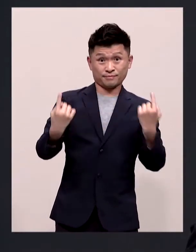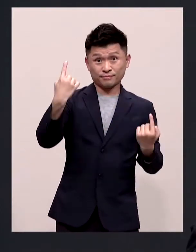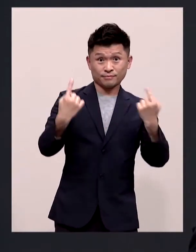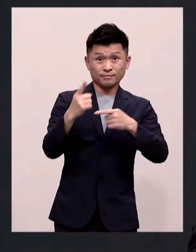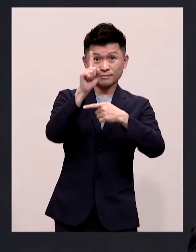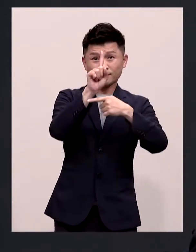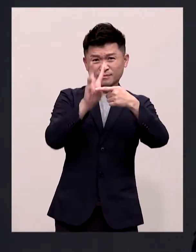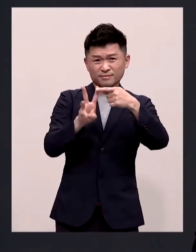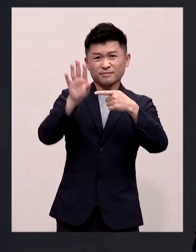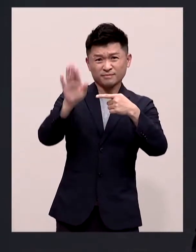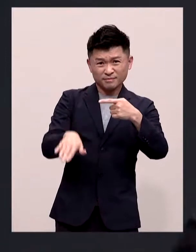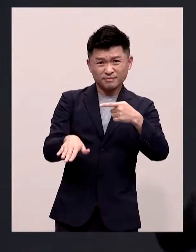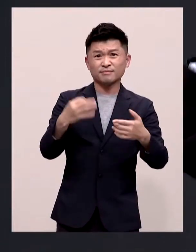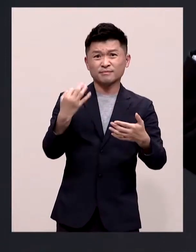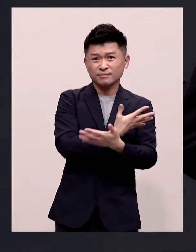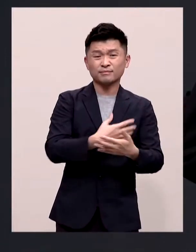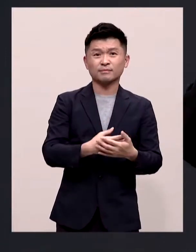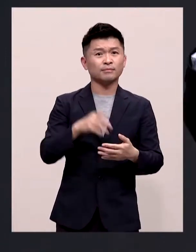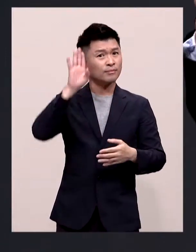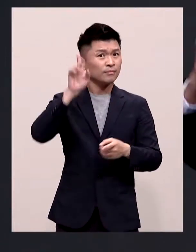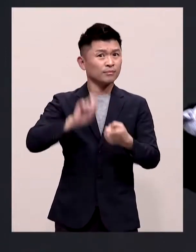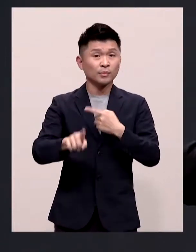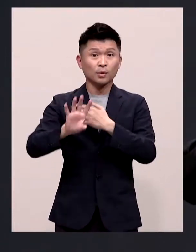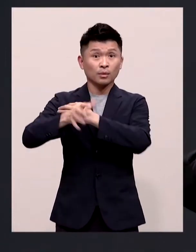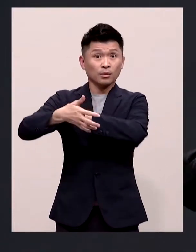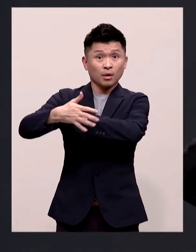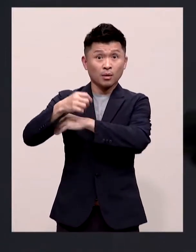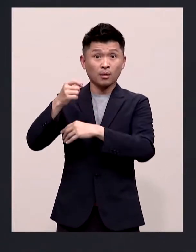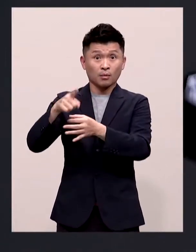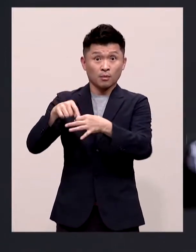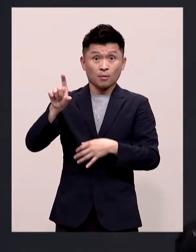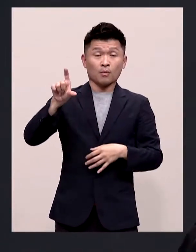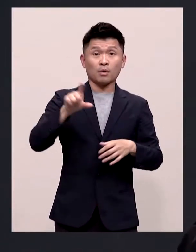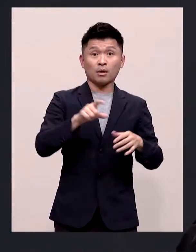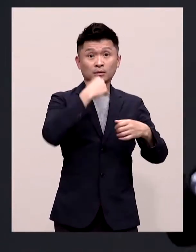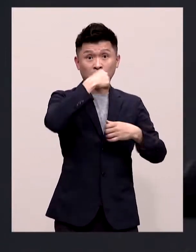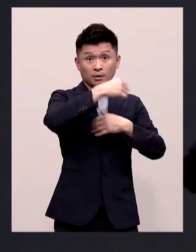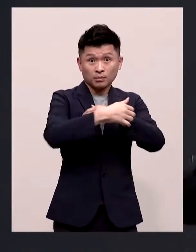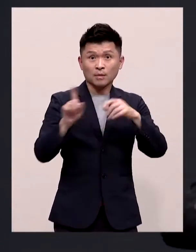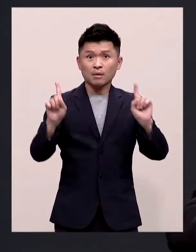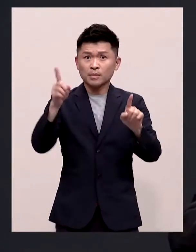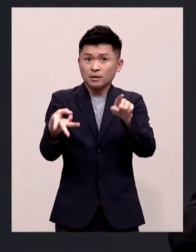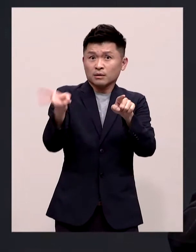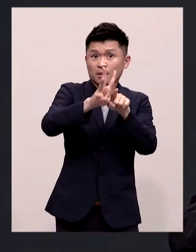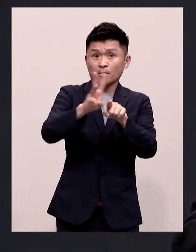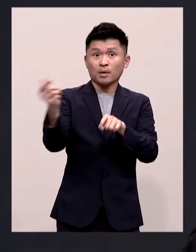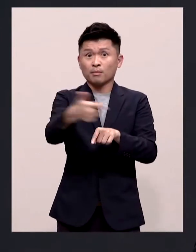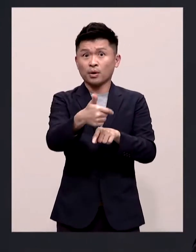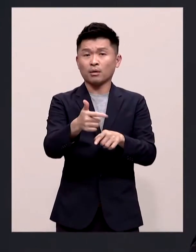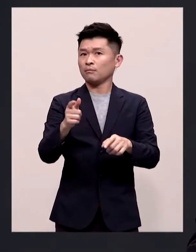這麼認討的制度什麼 外樓的薪水比本樓加三倍出來這絕對要改掉的